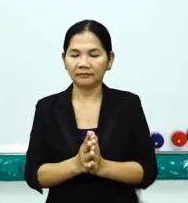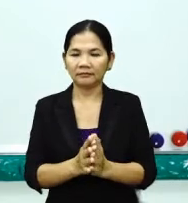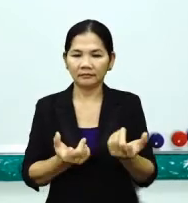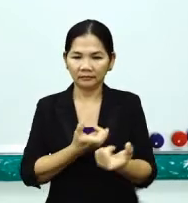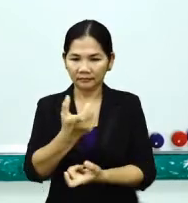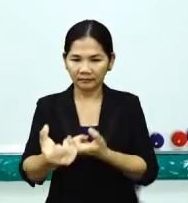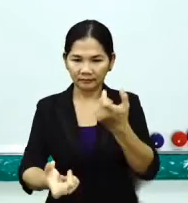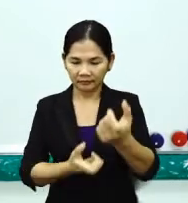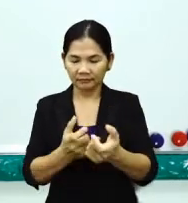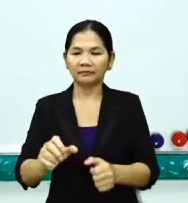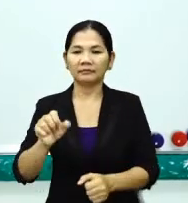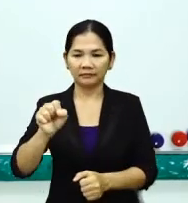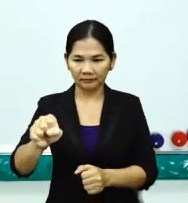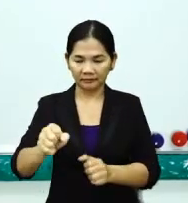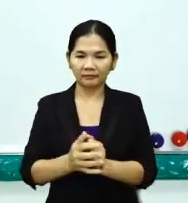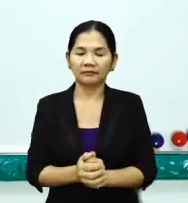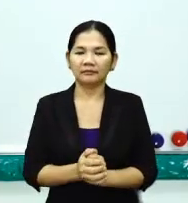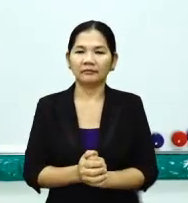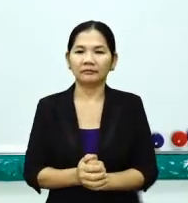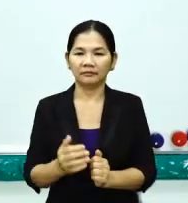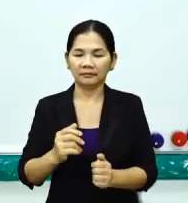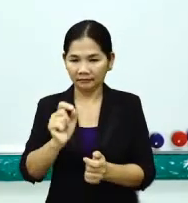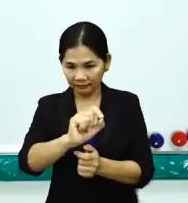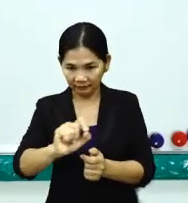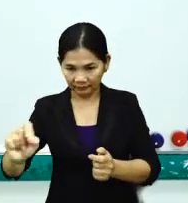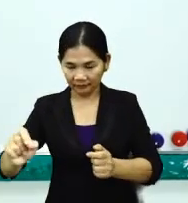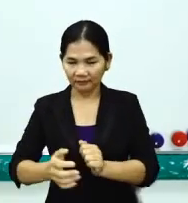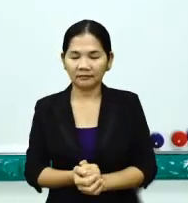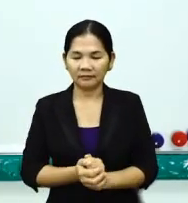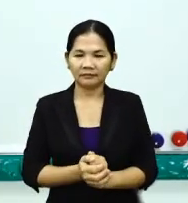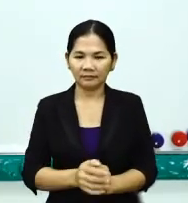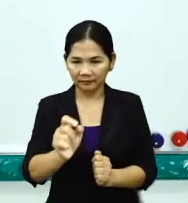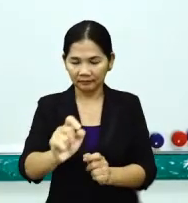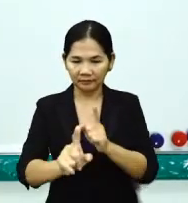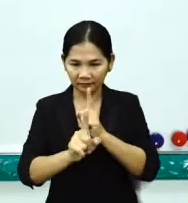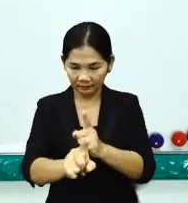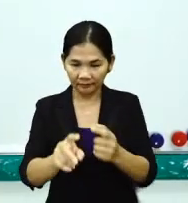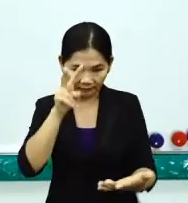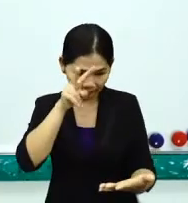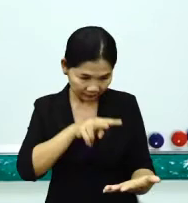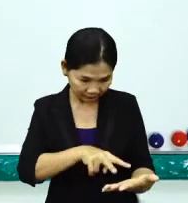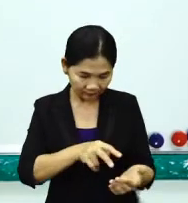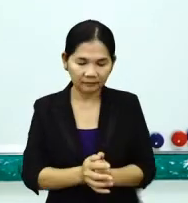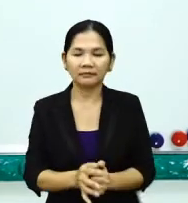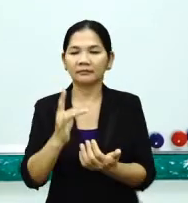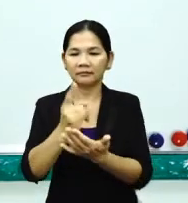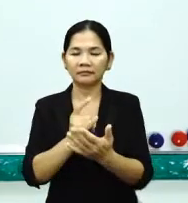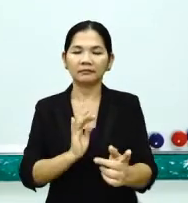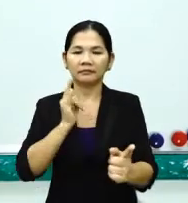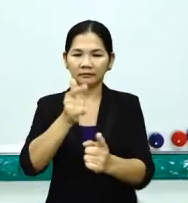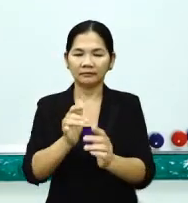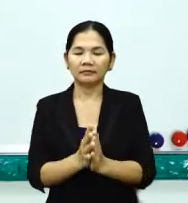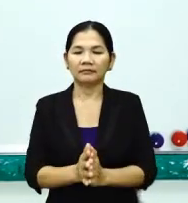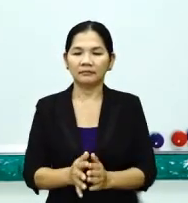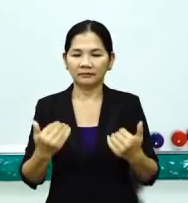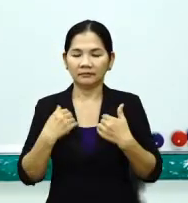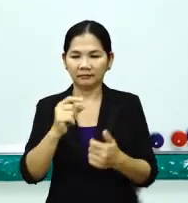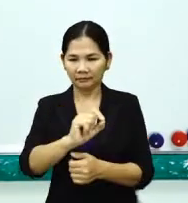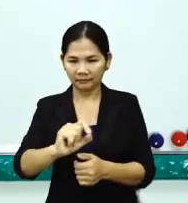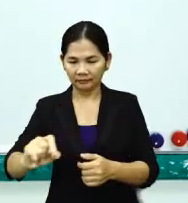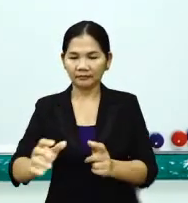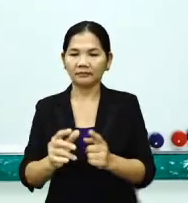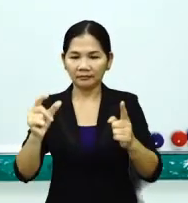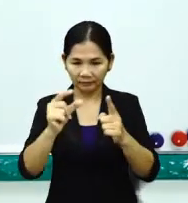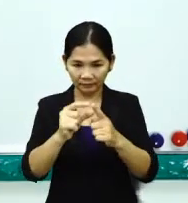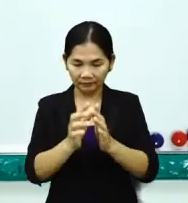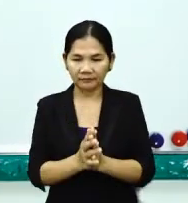đố Tỏ chẳng làm xa rớn cư xâm này Ca xa xe tạm án trụt bị nịch Chẳng mê riêng này mình cùng bằng nói con Chẳng xa xe